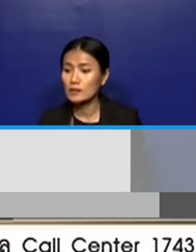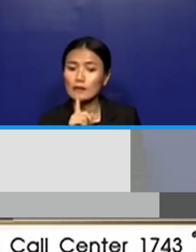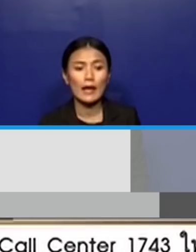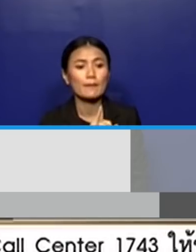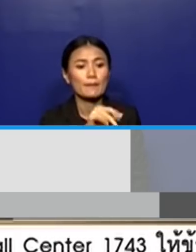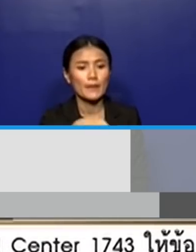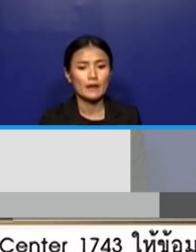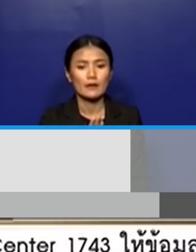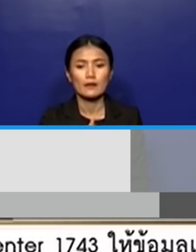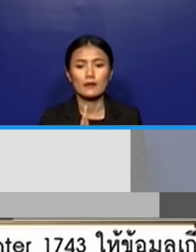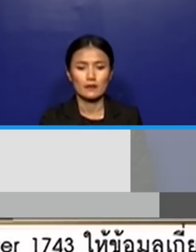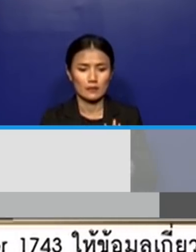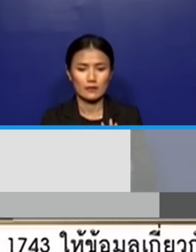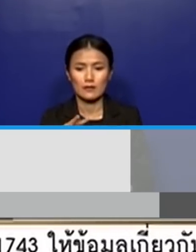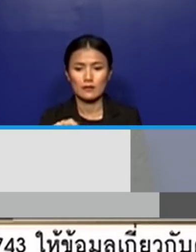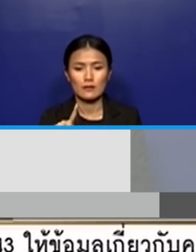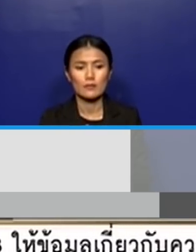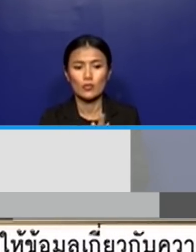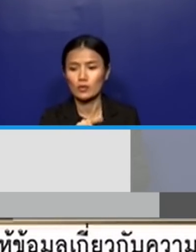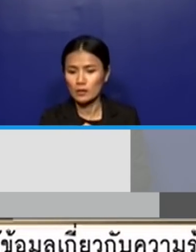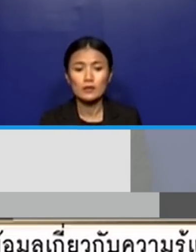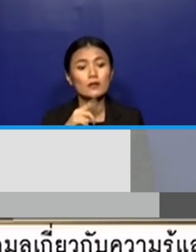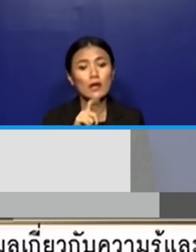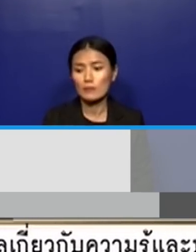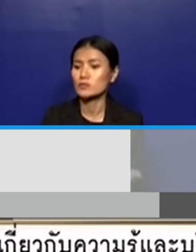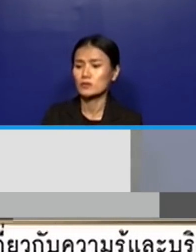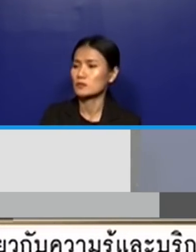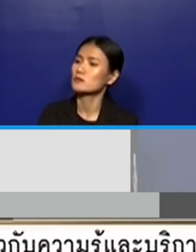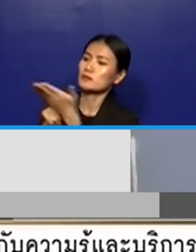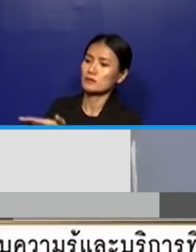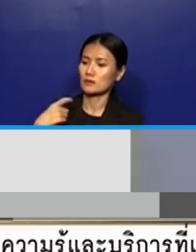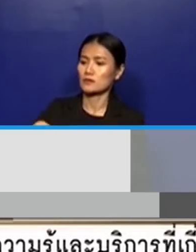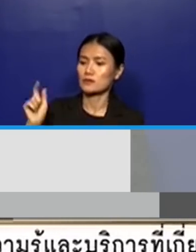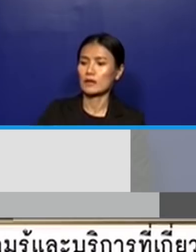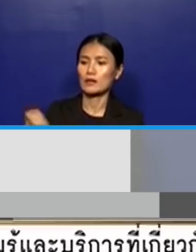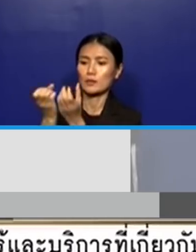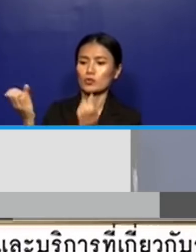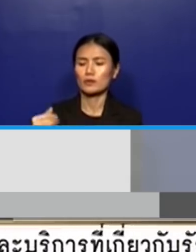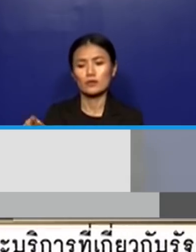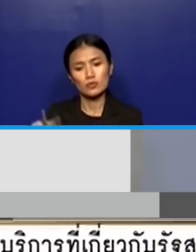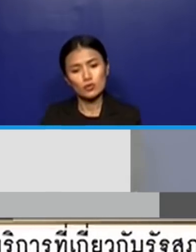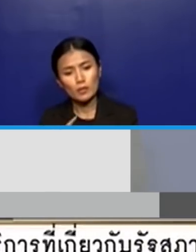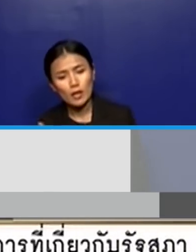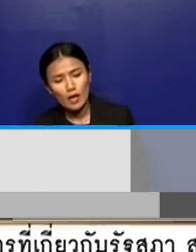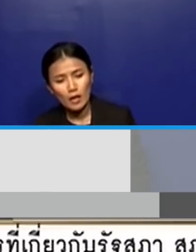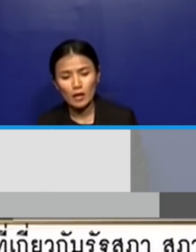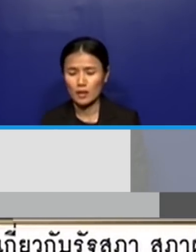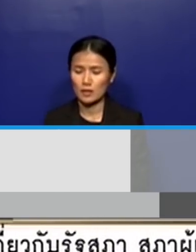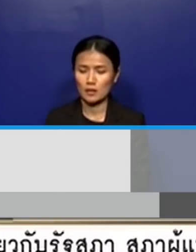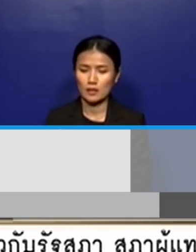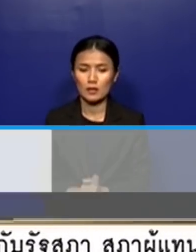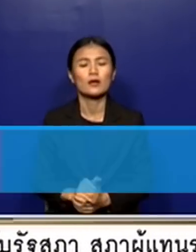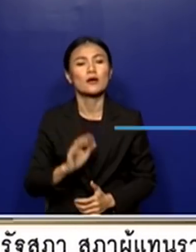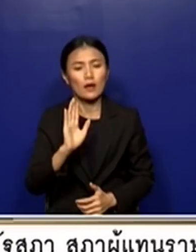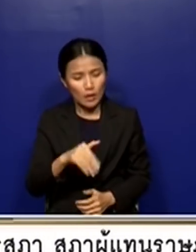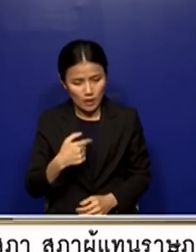ตะวันว่าสิ่งที่ท่านยื่นเนี่ยส่งไปให้ศาลรัฐธรรมนูญตีความนี่เป็นอย่างไรท่านก็บอกไว้ป้องปรามว่าถ้